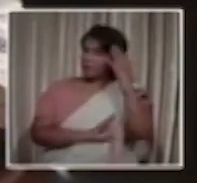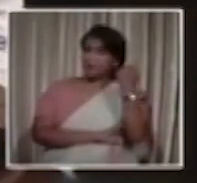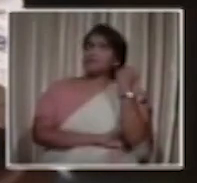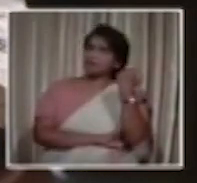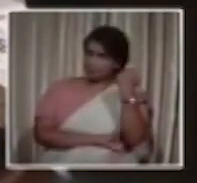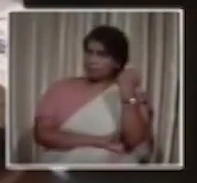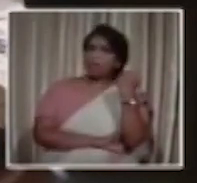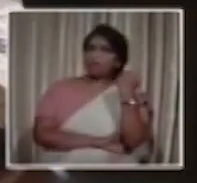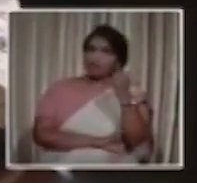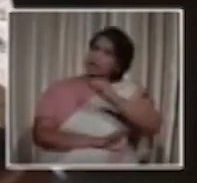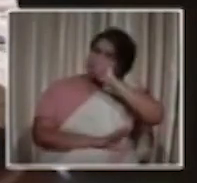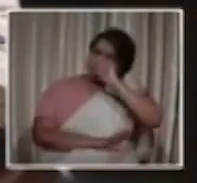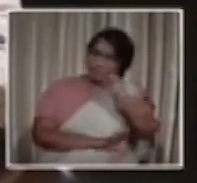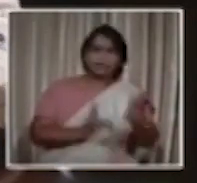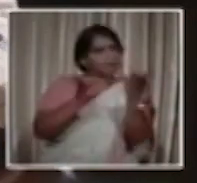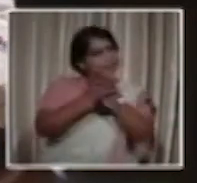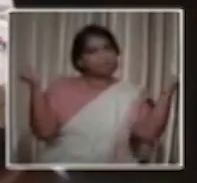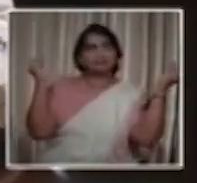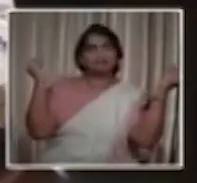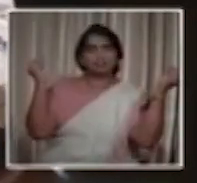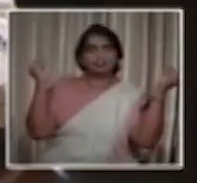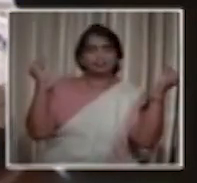ක්‍රමය අනිවාර්යෙන්ම හොසි කරන්න ඕන.